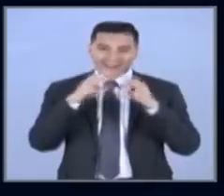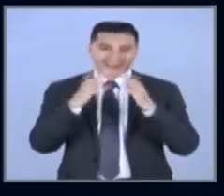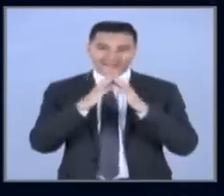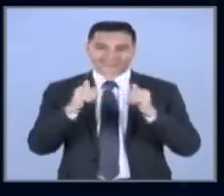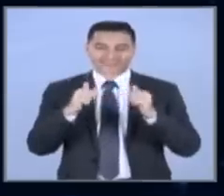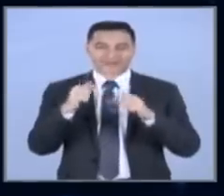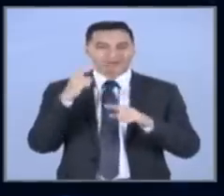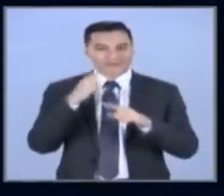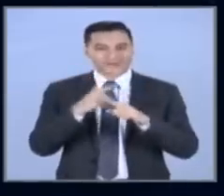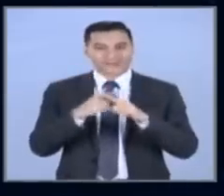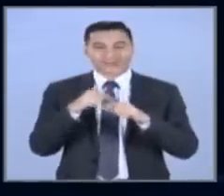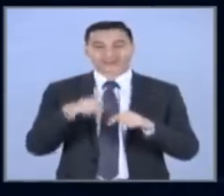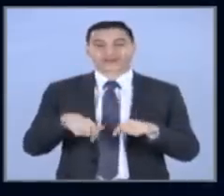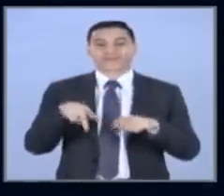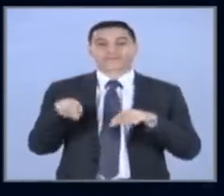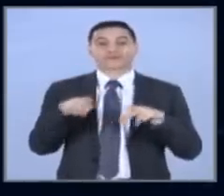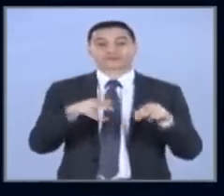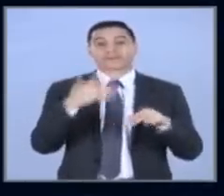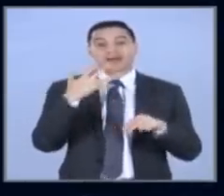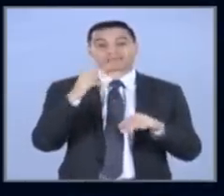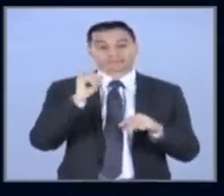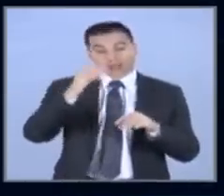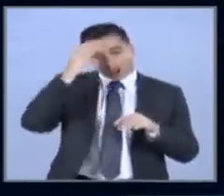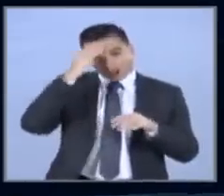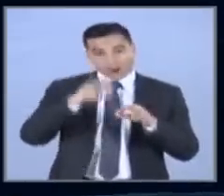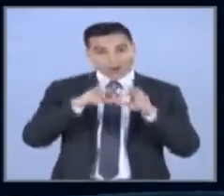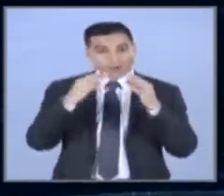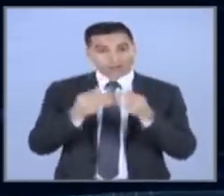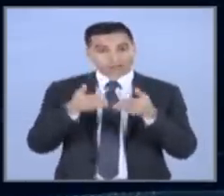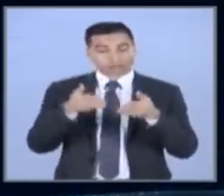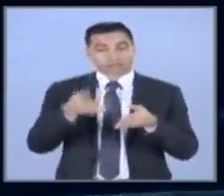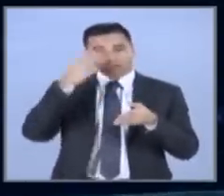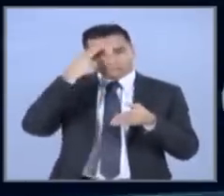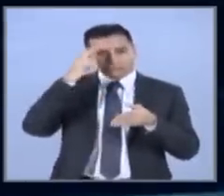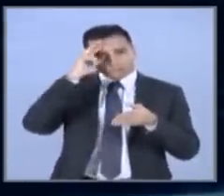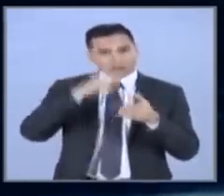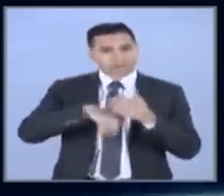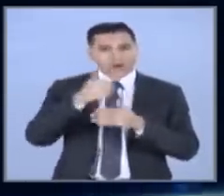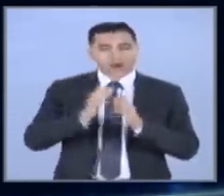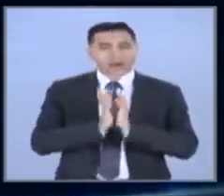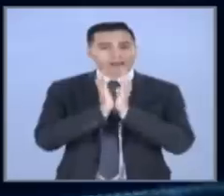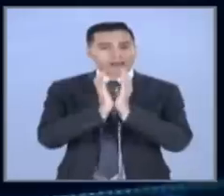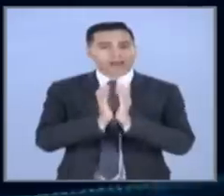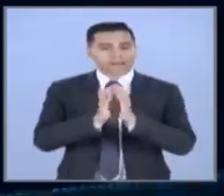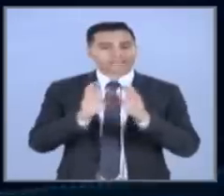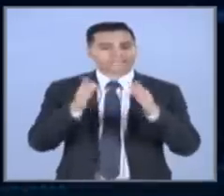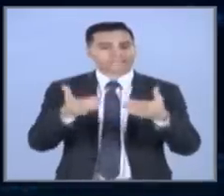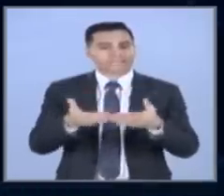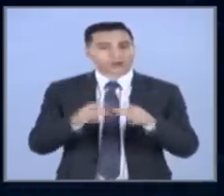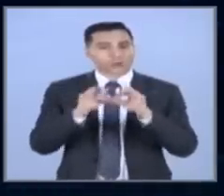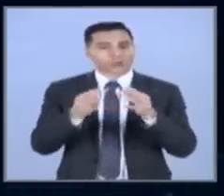بنك اهل مصر. في الموسم الخامس من العباقره عائلات، مين يا ترى اللي هيفوز بكاس البطوله؟ ومين